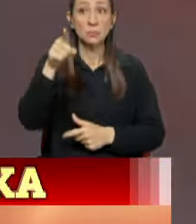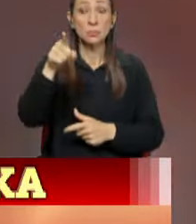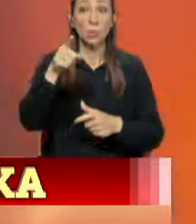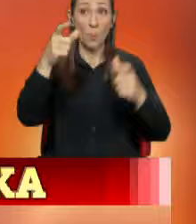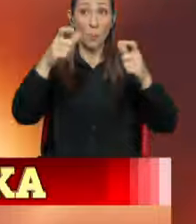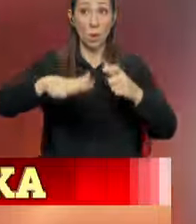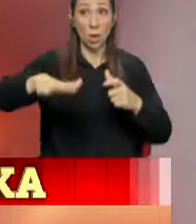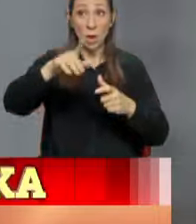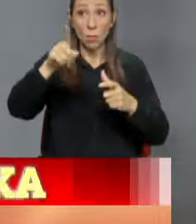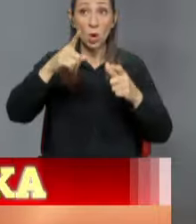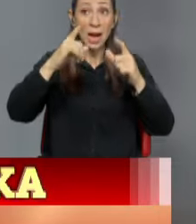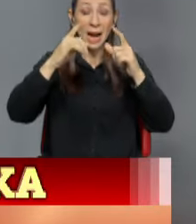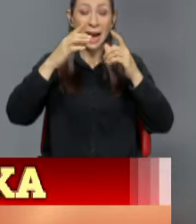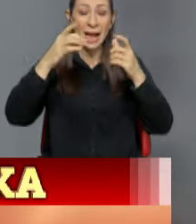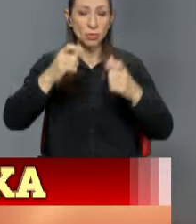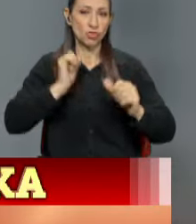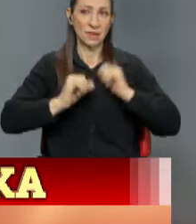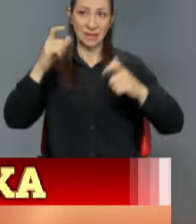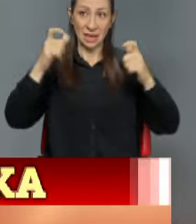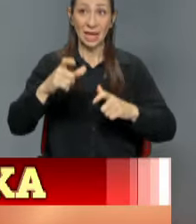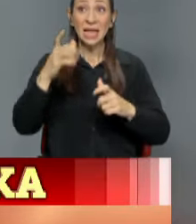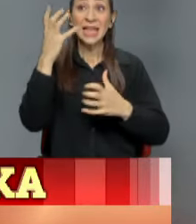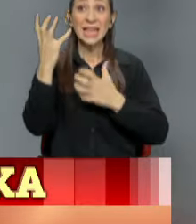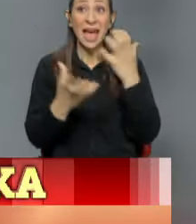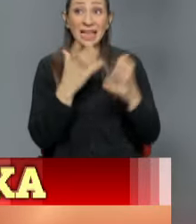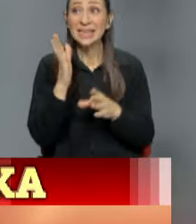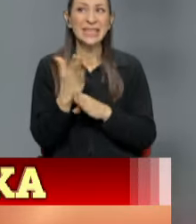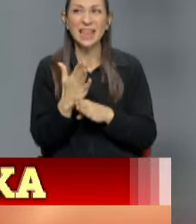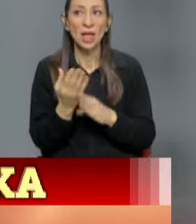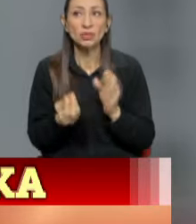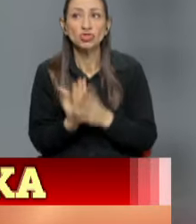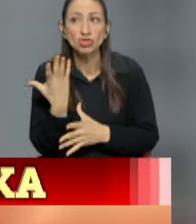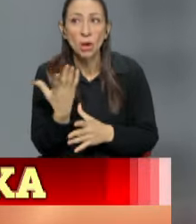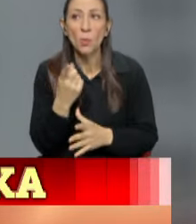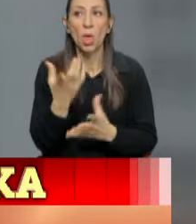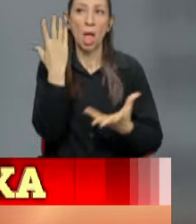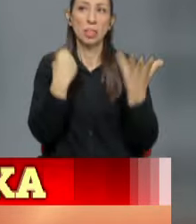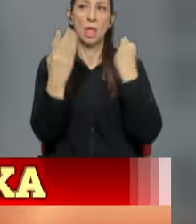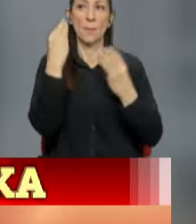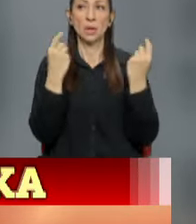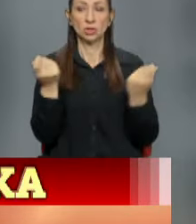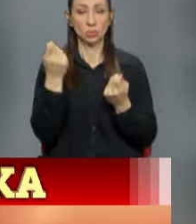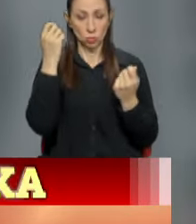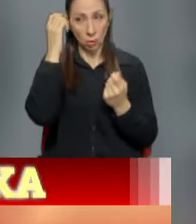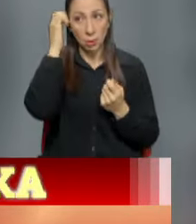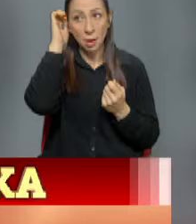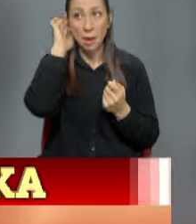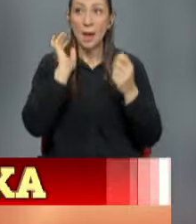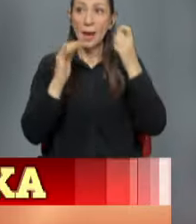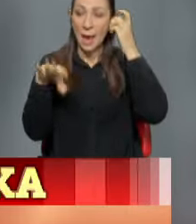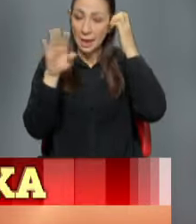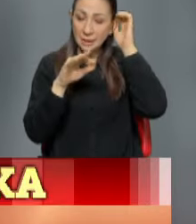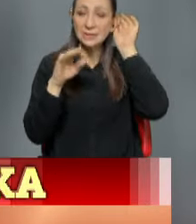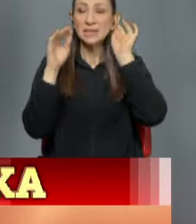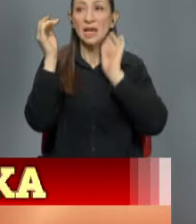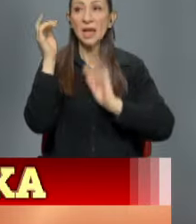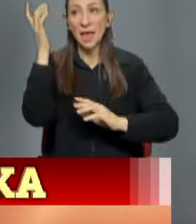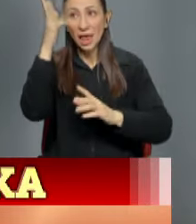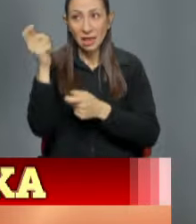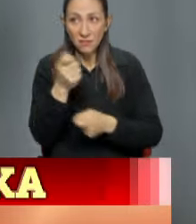bu bölge, bu kampüs. Şimdi hani yangın neden çıktı, bunu anlamaya çalışıyor. Herkes, itfaiye